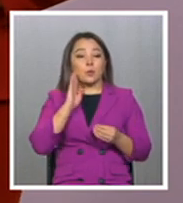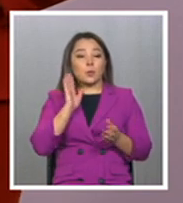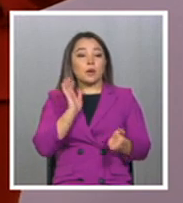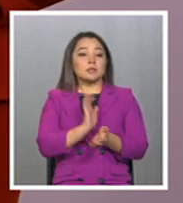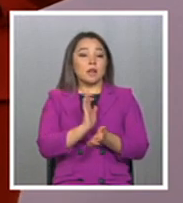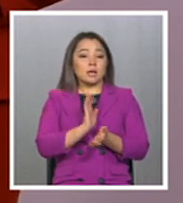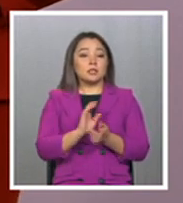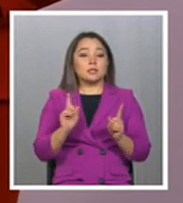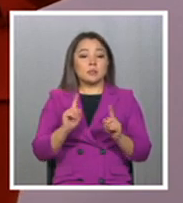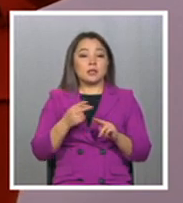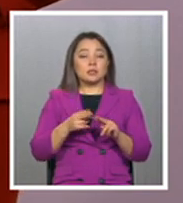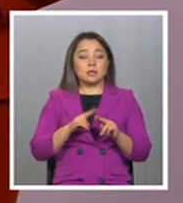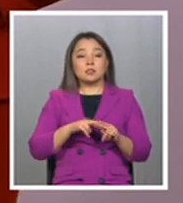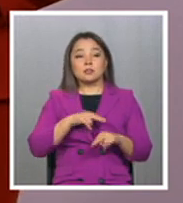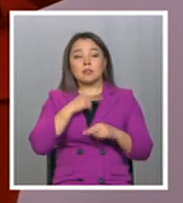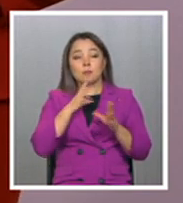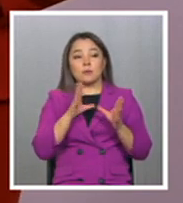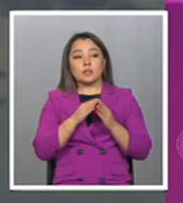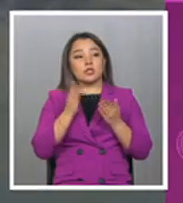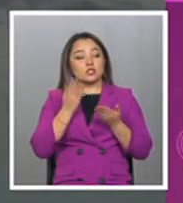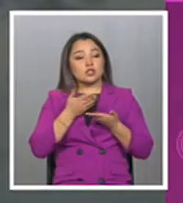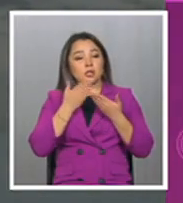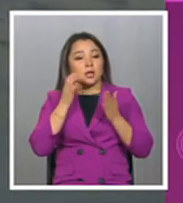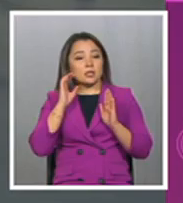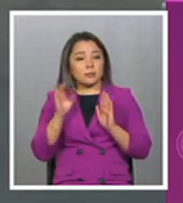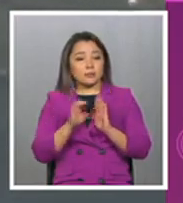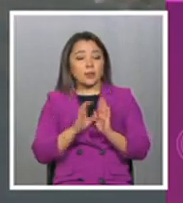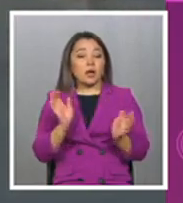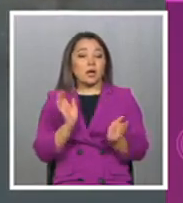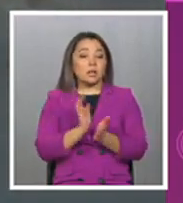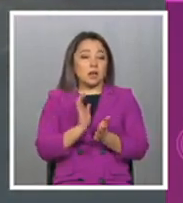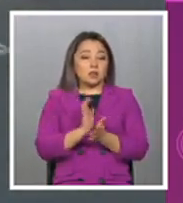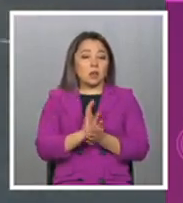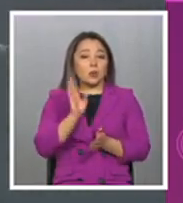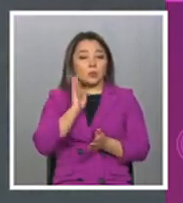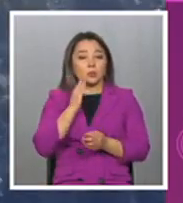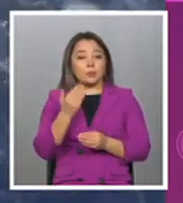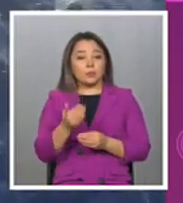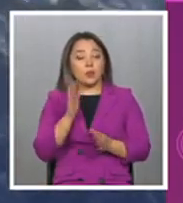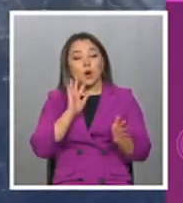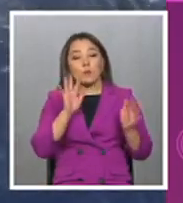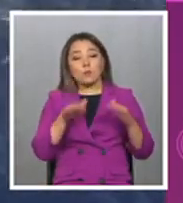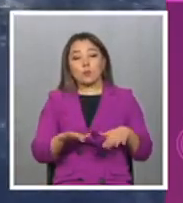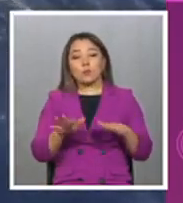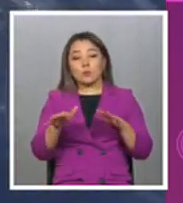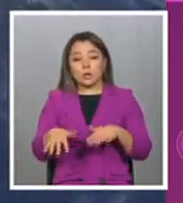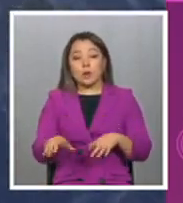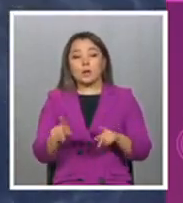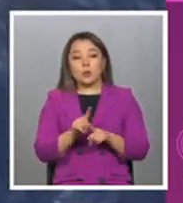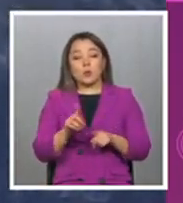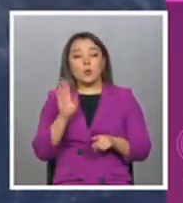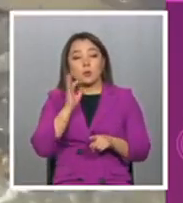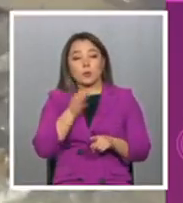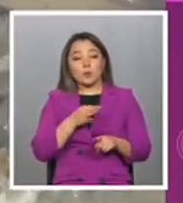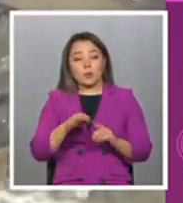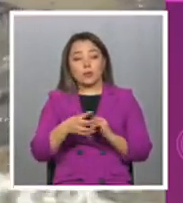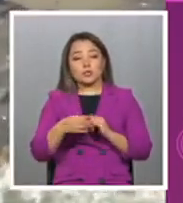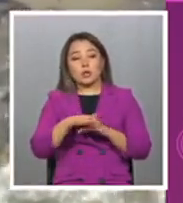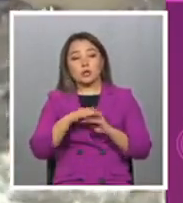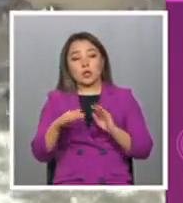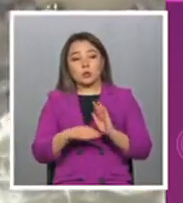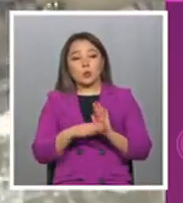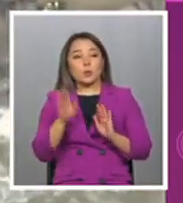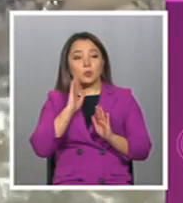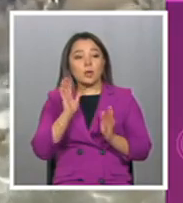ластануы деген мәтінді бірге тыңдайық. Судың ластануы. Мұхит, теңіз, көл, жерасты сулары бәрі